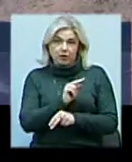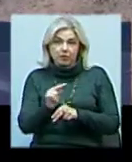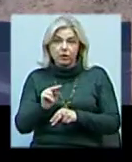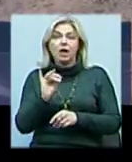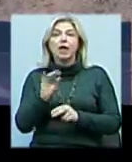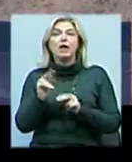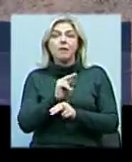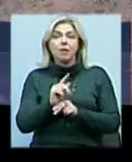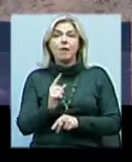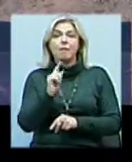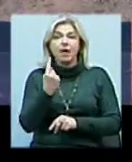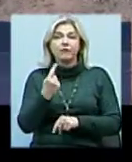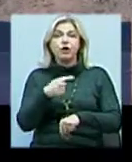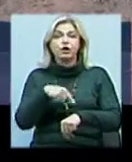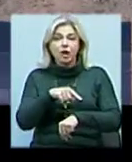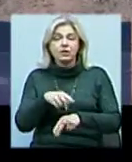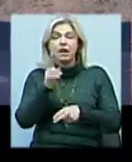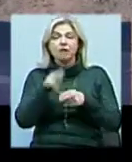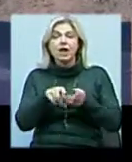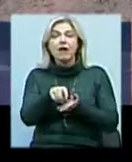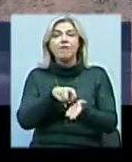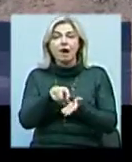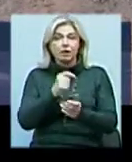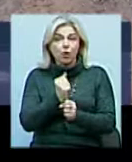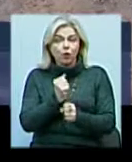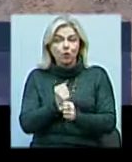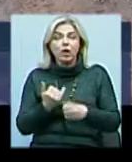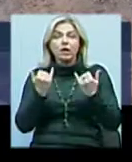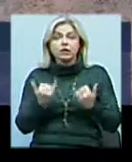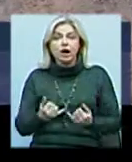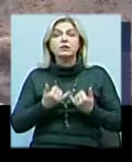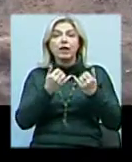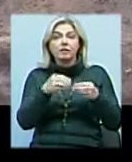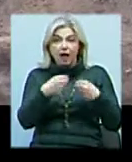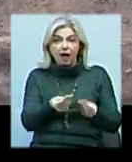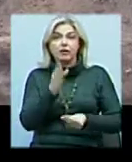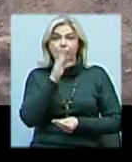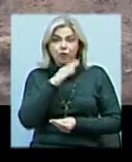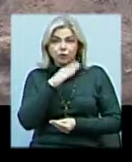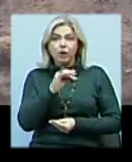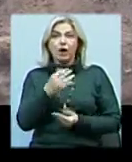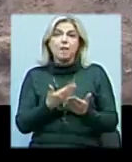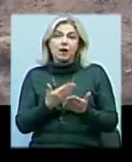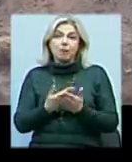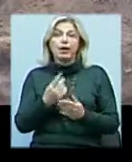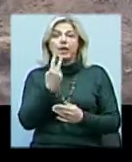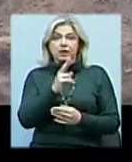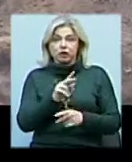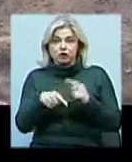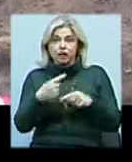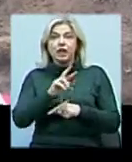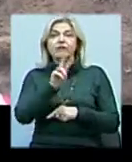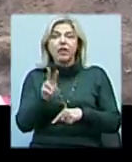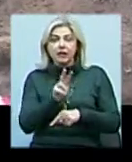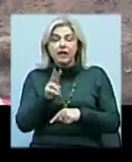в першій годині, закінчували зварювальні роботи, зараз подали воду. Десь за 2 години вона